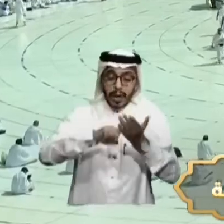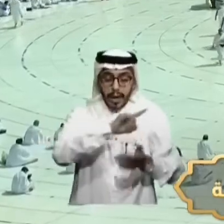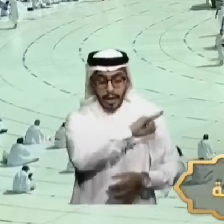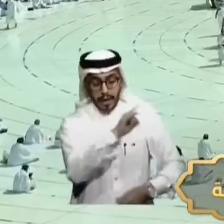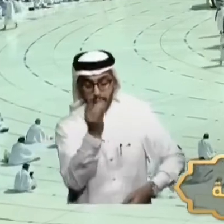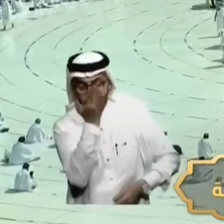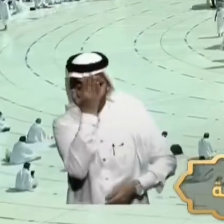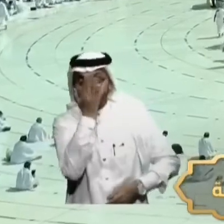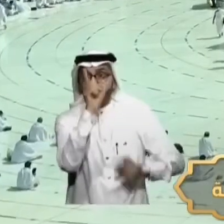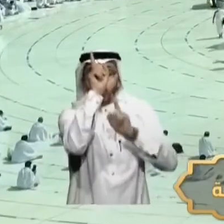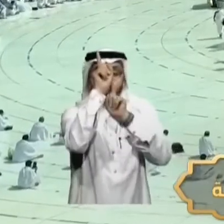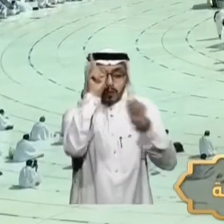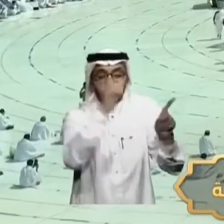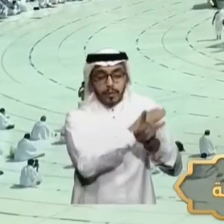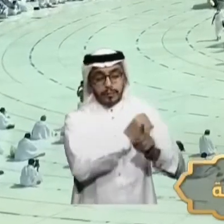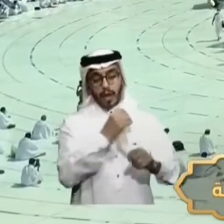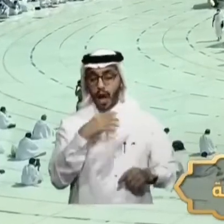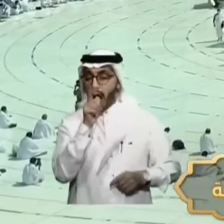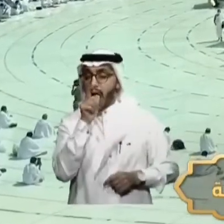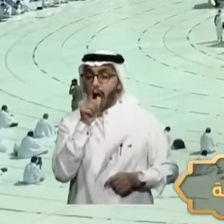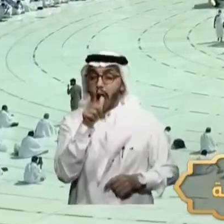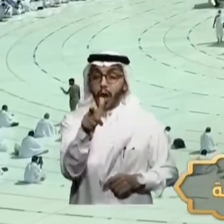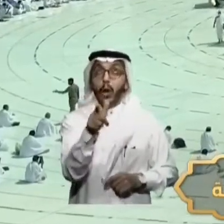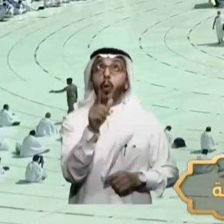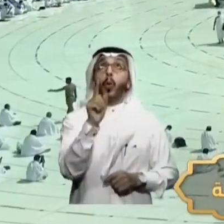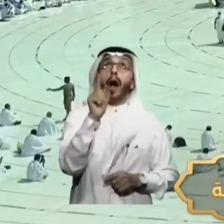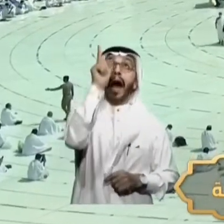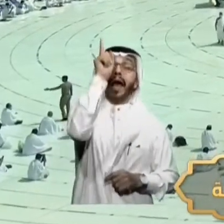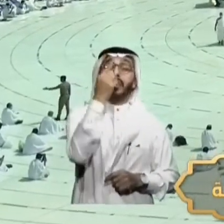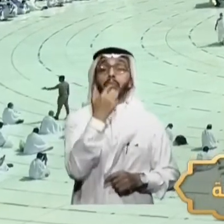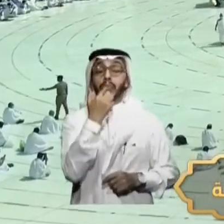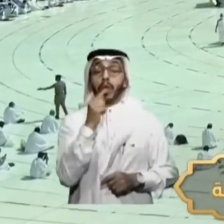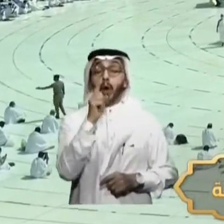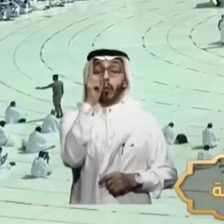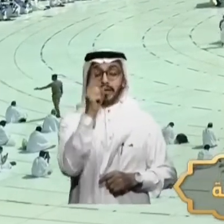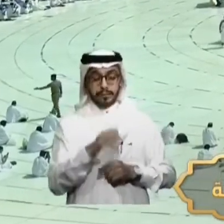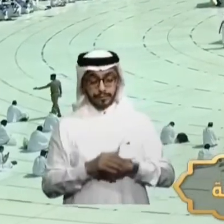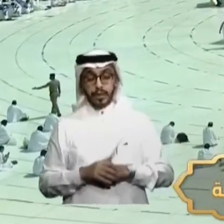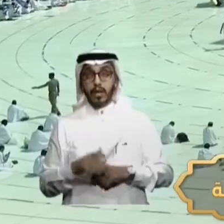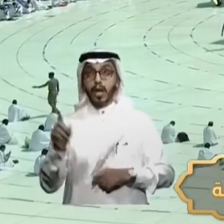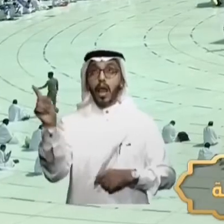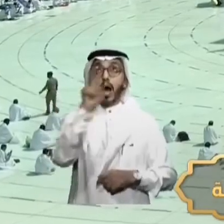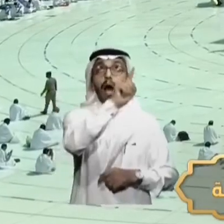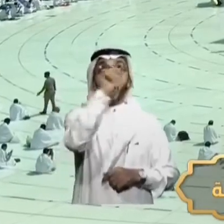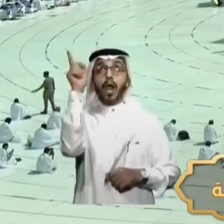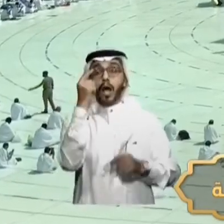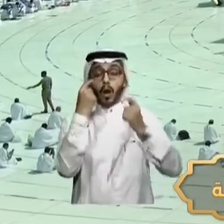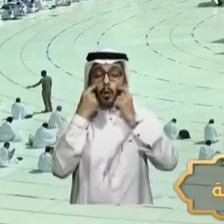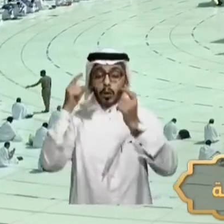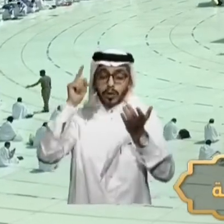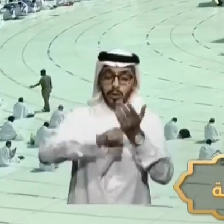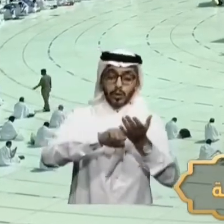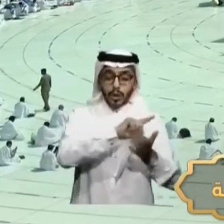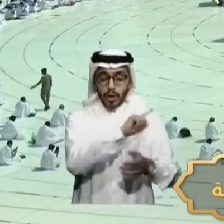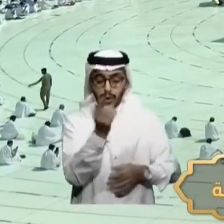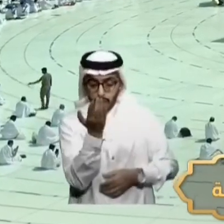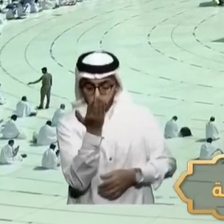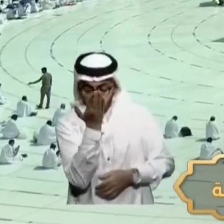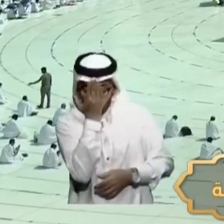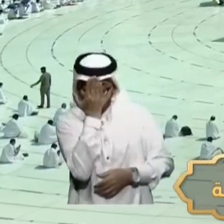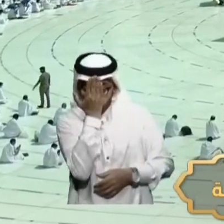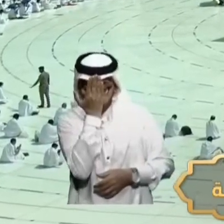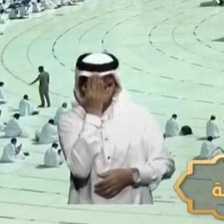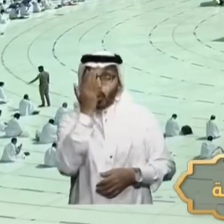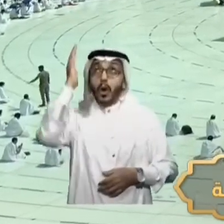لا شريك له، نطق بوحدانيته لسان الوجود، وأشهد أن نبينا وسيدنا محمدًا